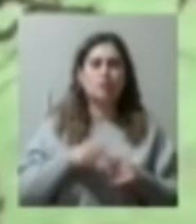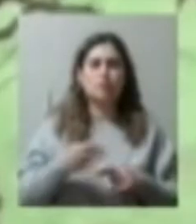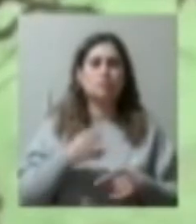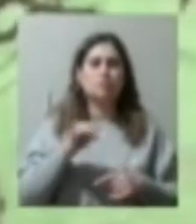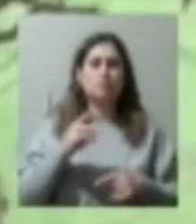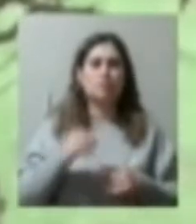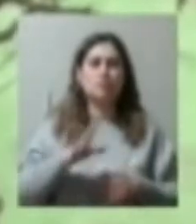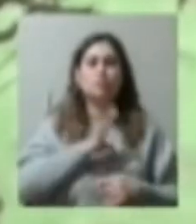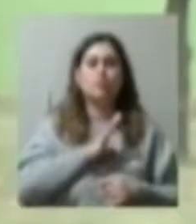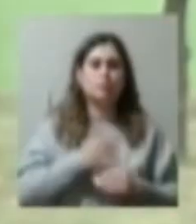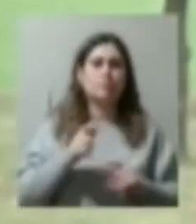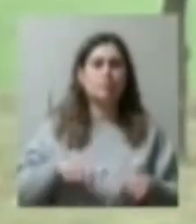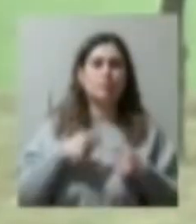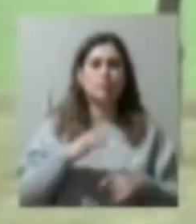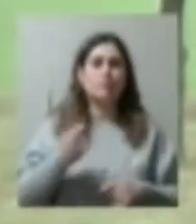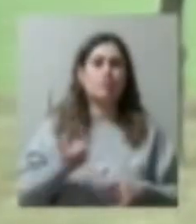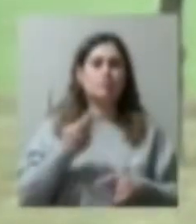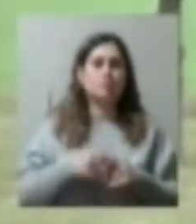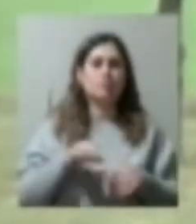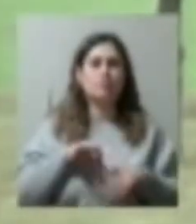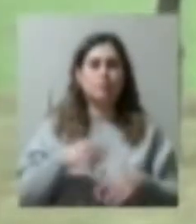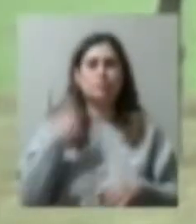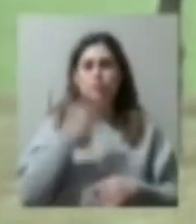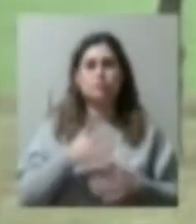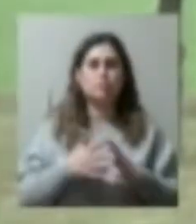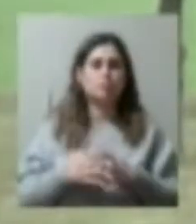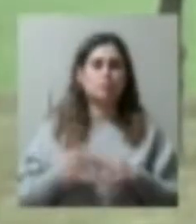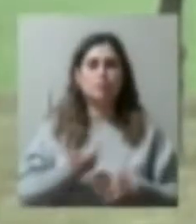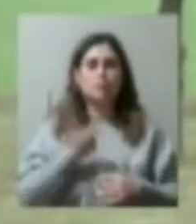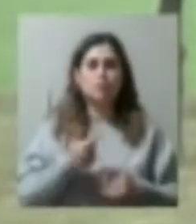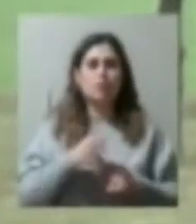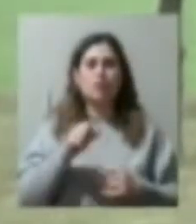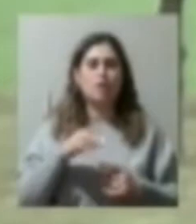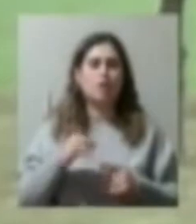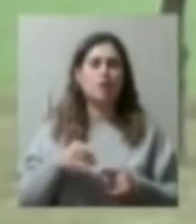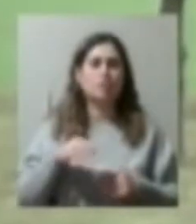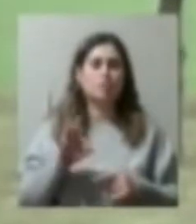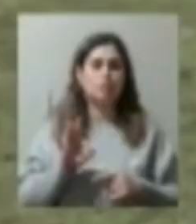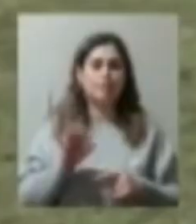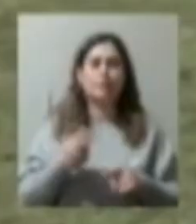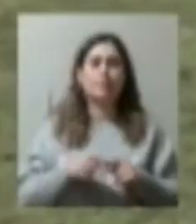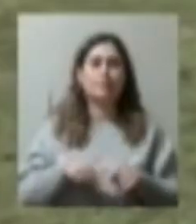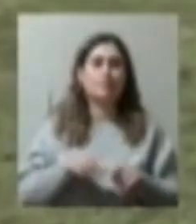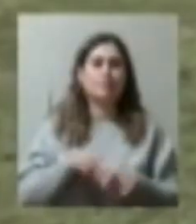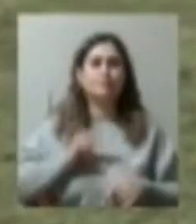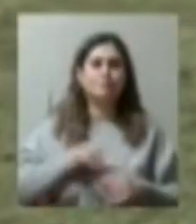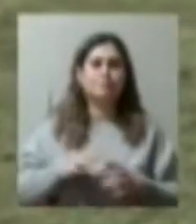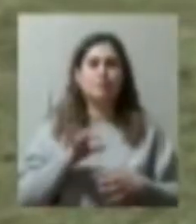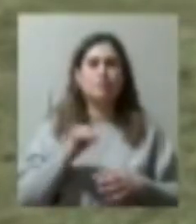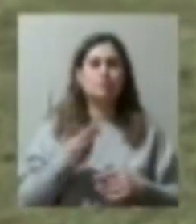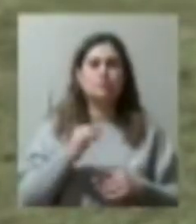були передані у власність для ведення особистого селянського господарства атошникам, також працівникам соціальної